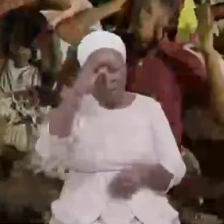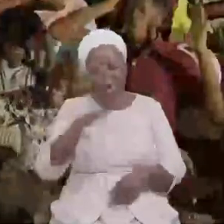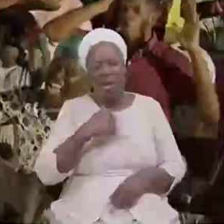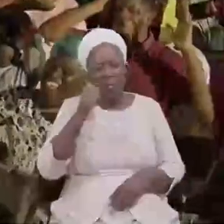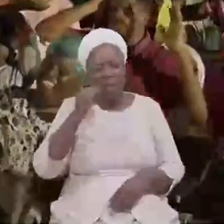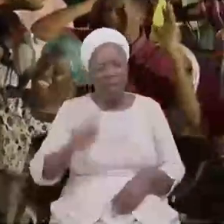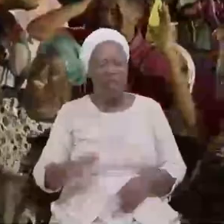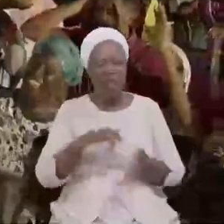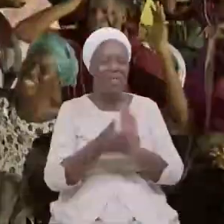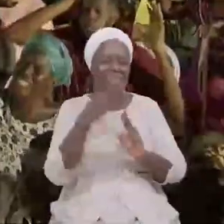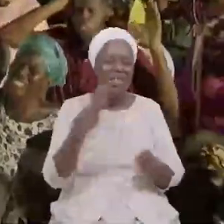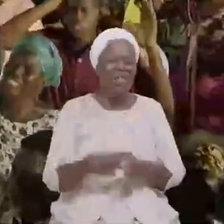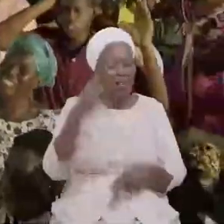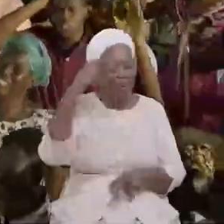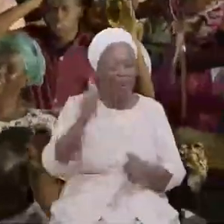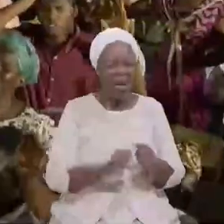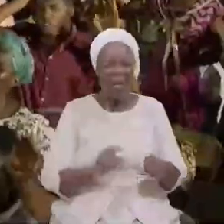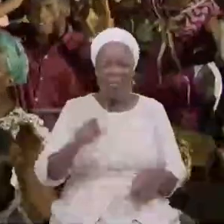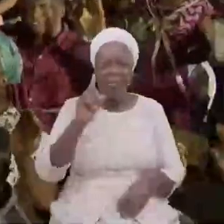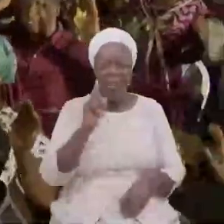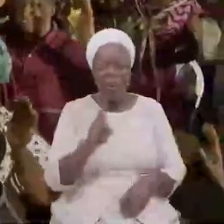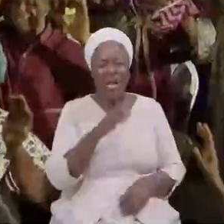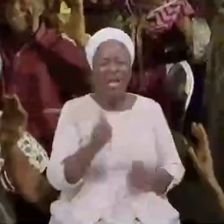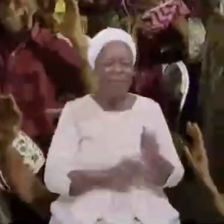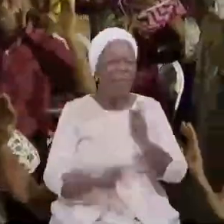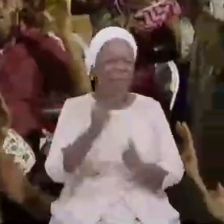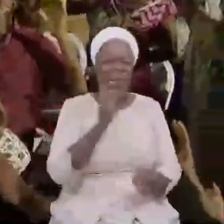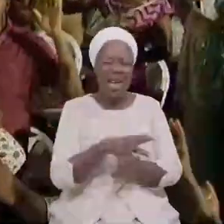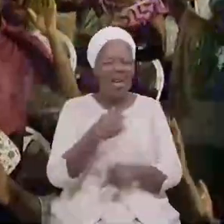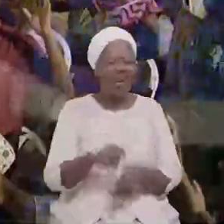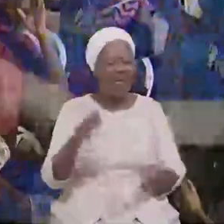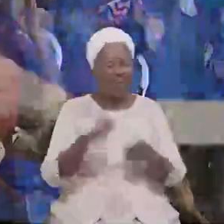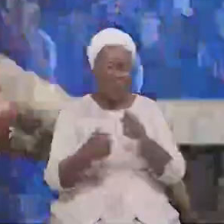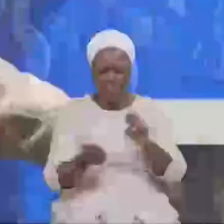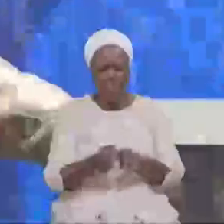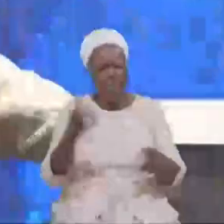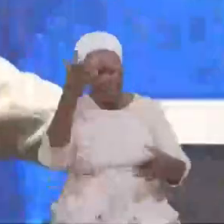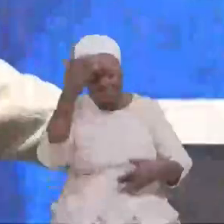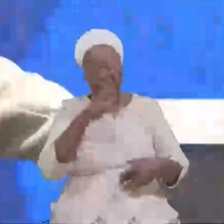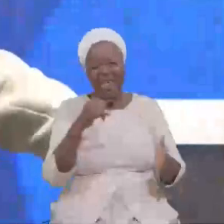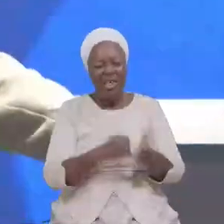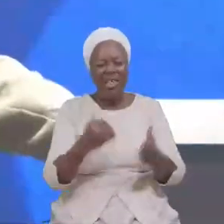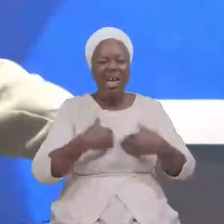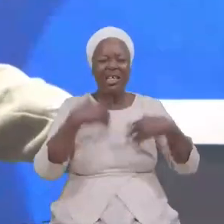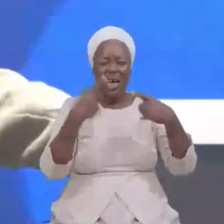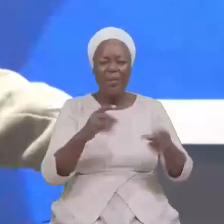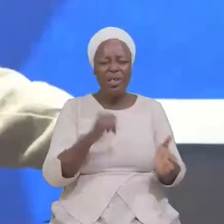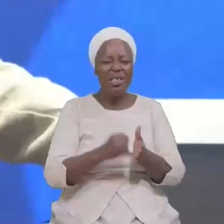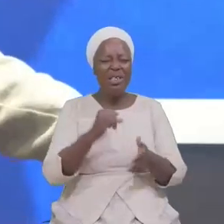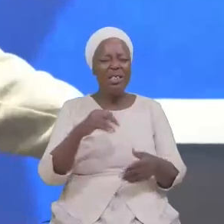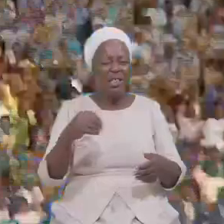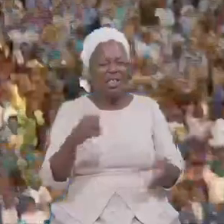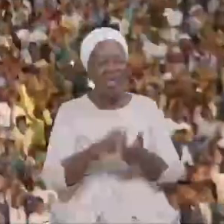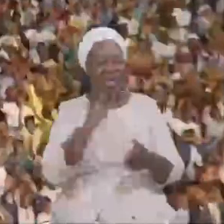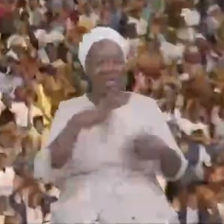filles. Pour toute forme d'infimité, c'est fait, c'est guéri au nom